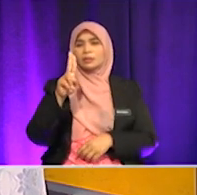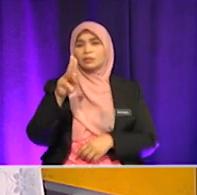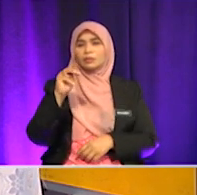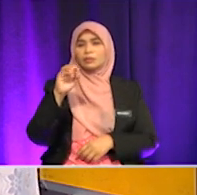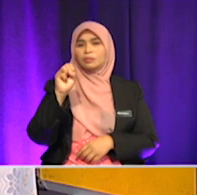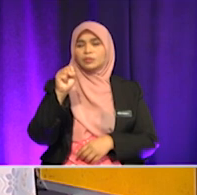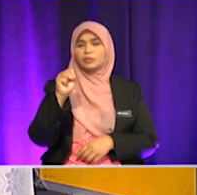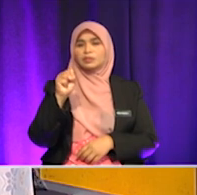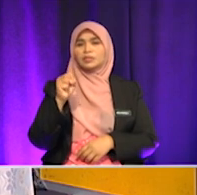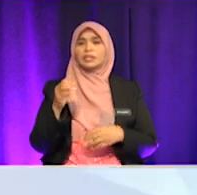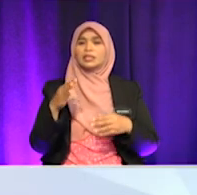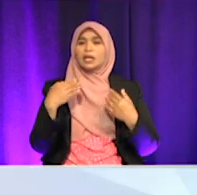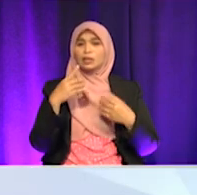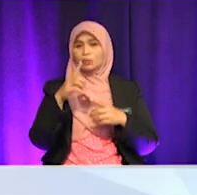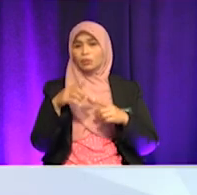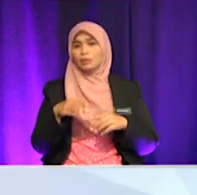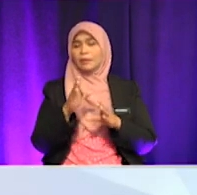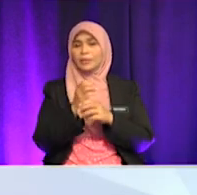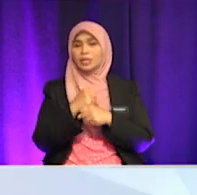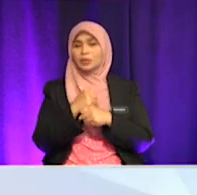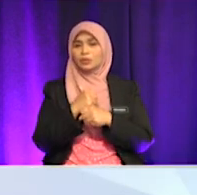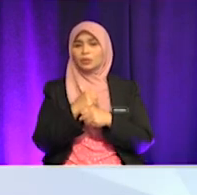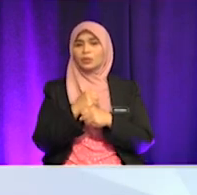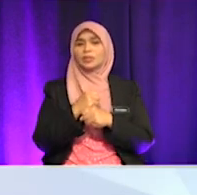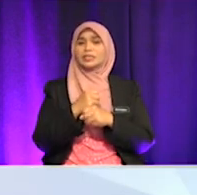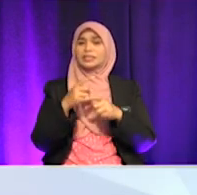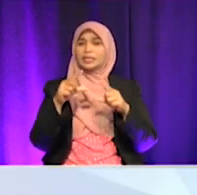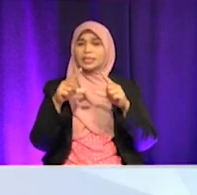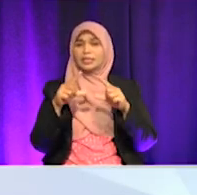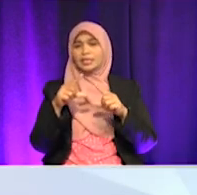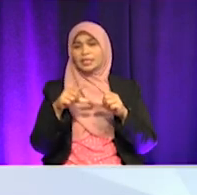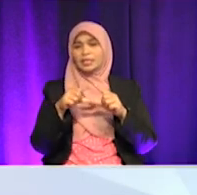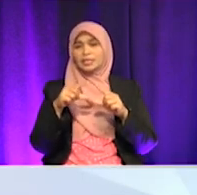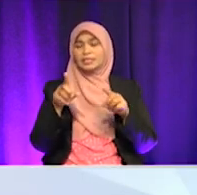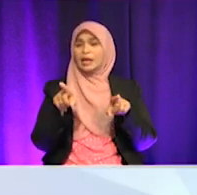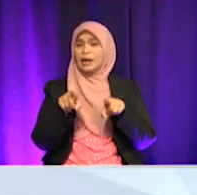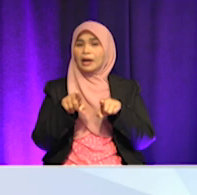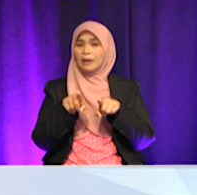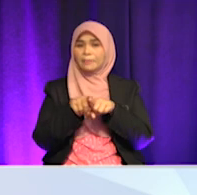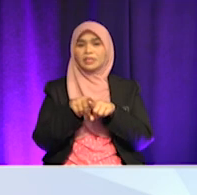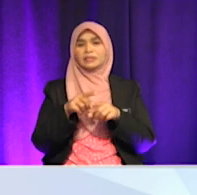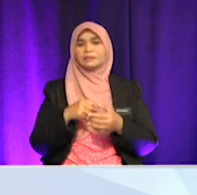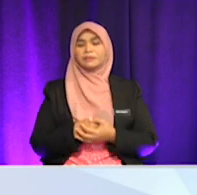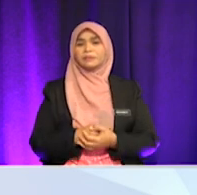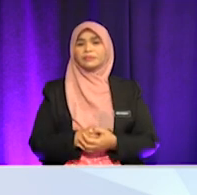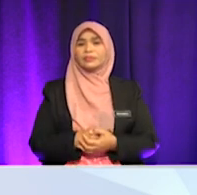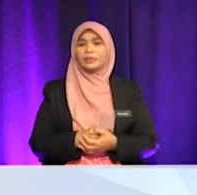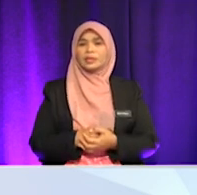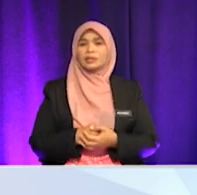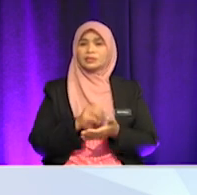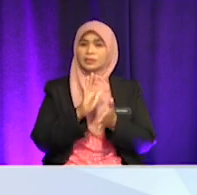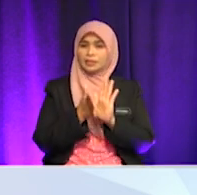ada satu bentuk segitiga sama kaki. Kenapa sama kaki? Sebab sisi kakinya adalah sama. Okey,